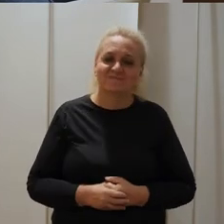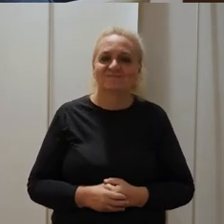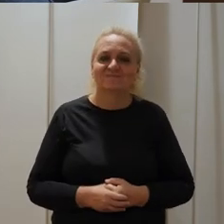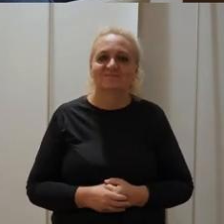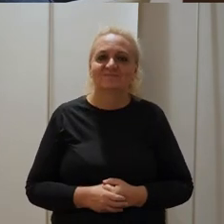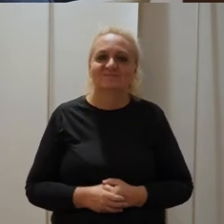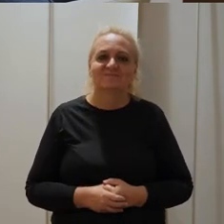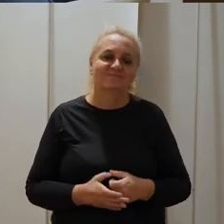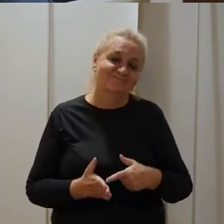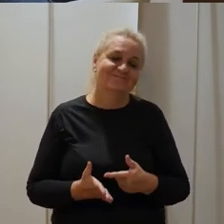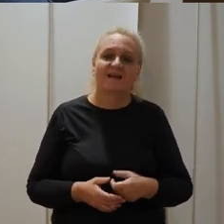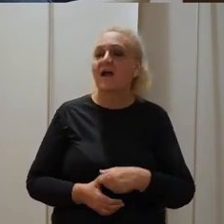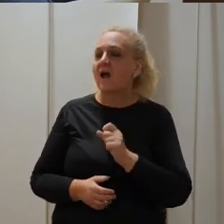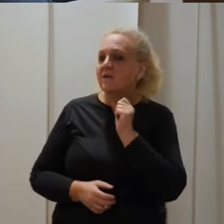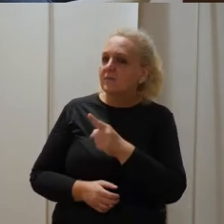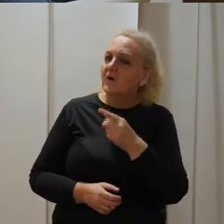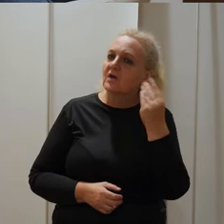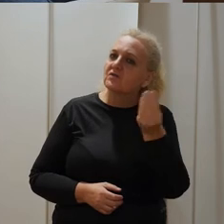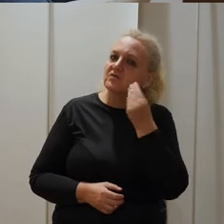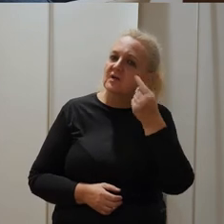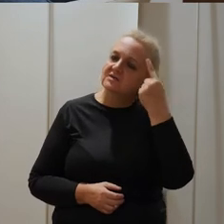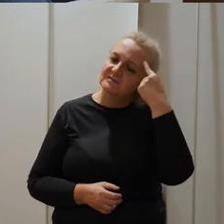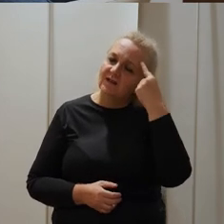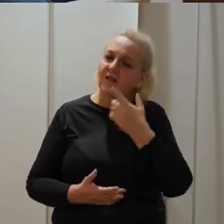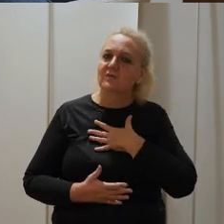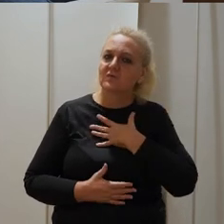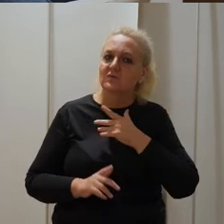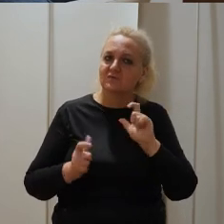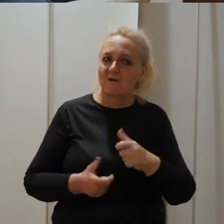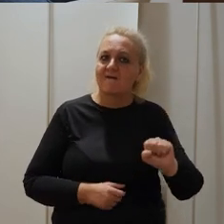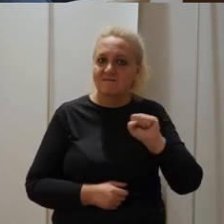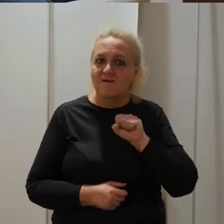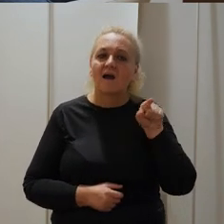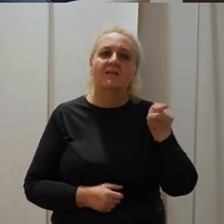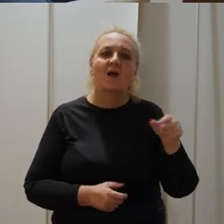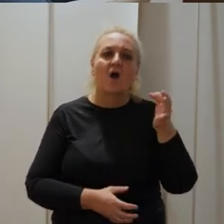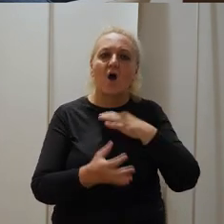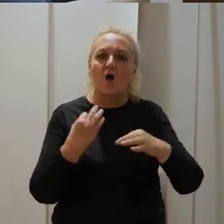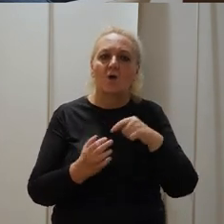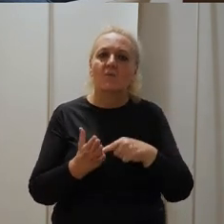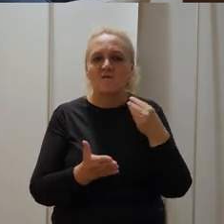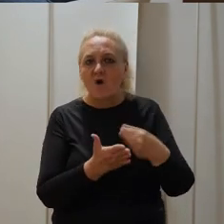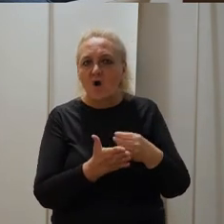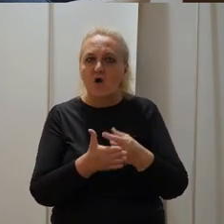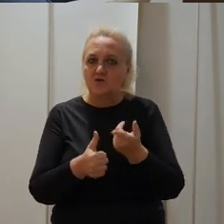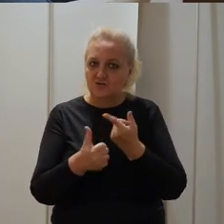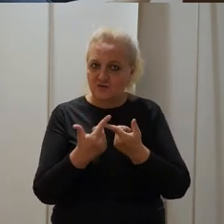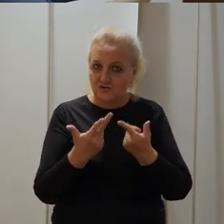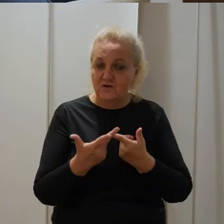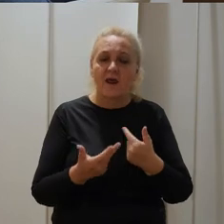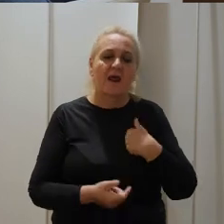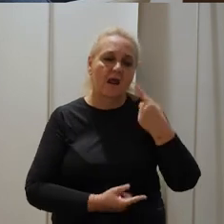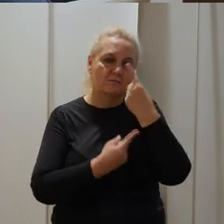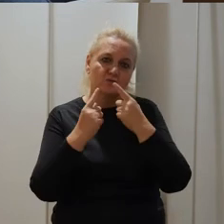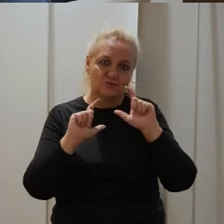nie jestem teamowym niestety. A pojawiła mi się też taka refleksja, bo to fajnie, że mówisz też o tych kosztach, bo